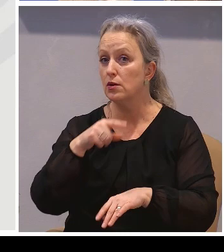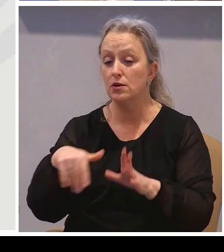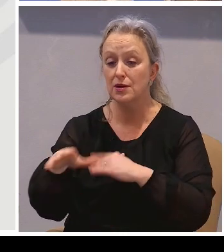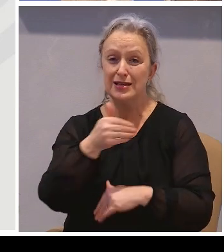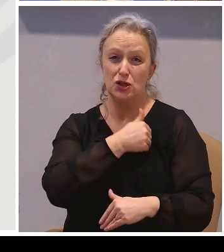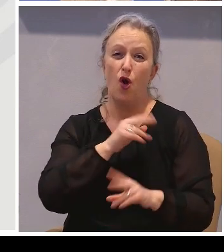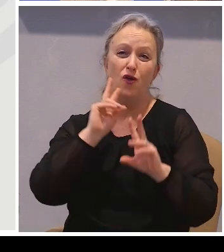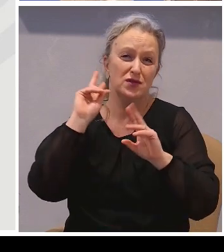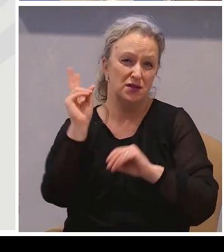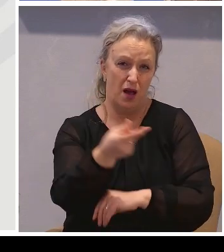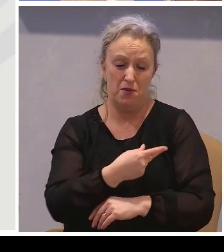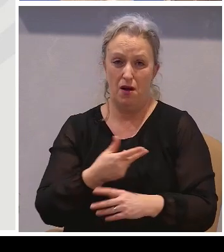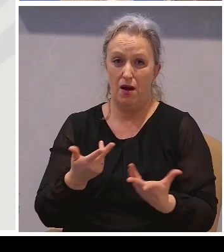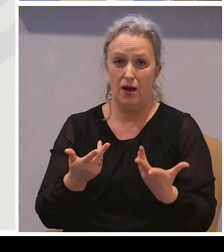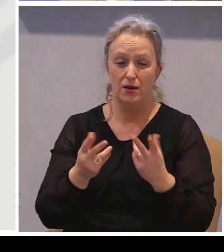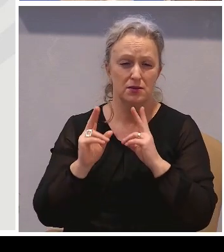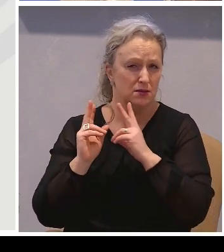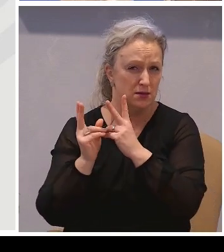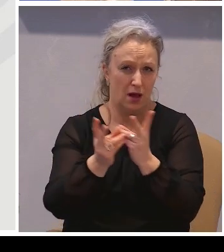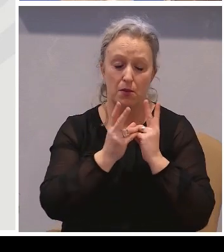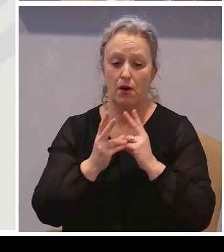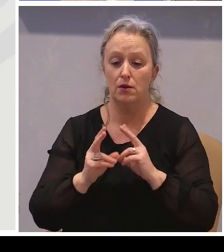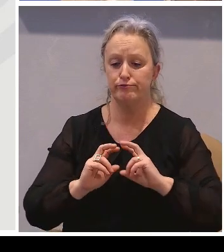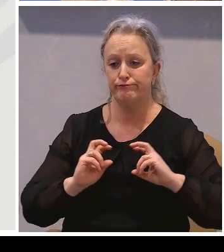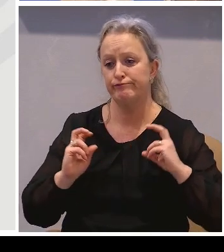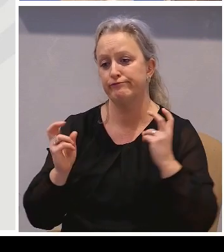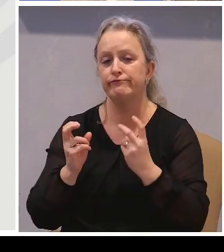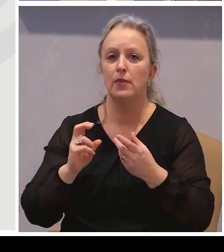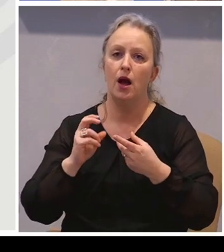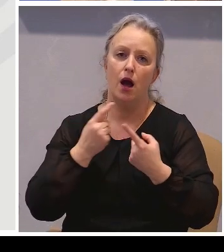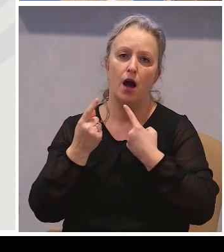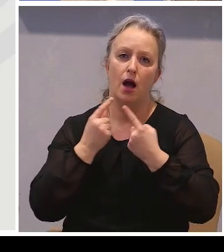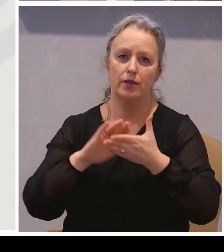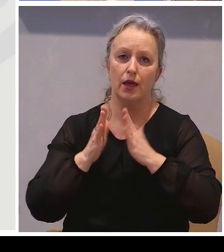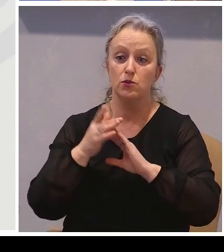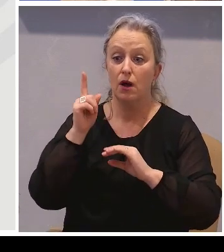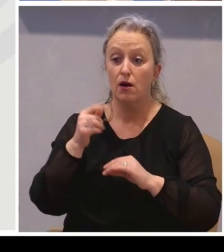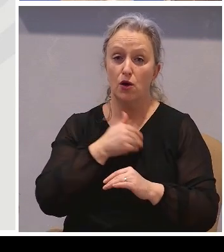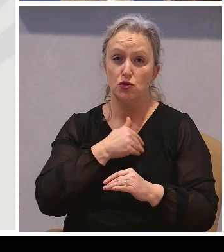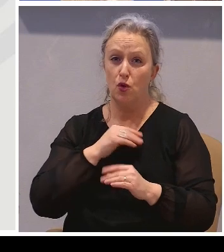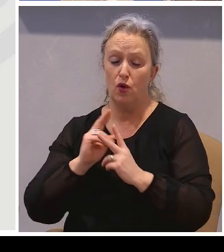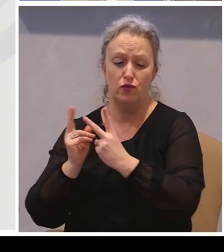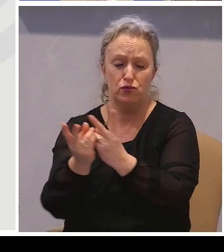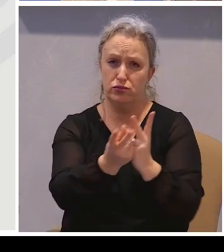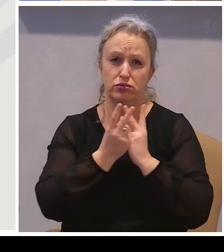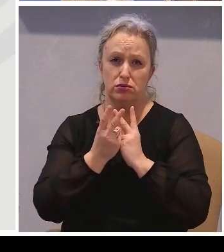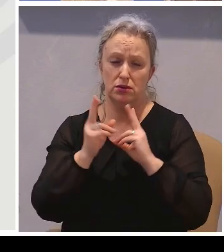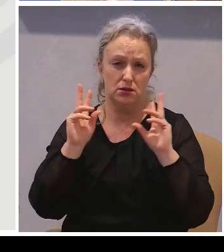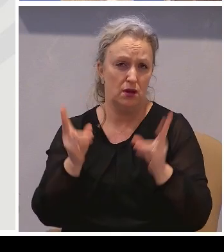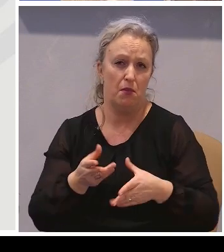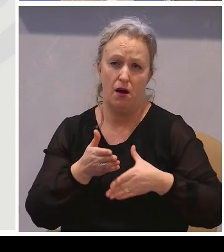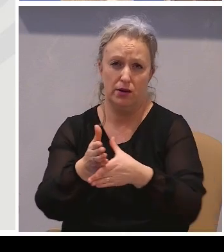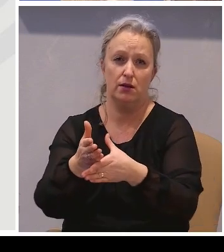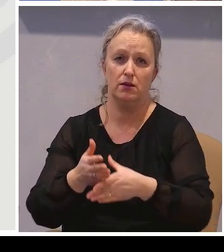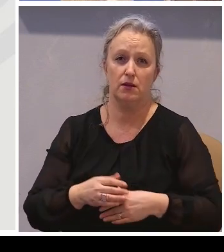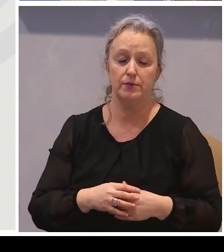cooperated, have come Lõpuks together istutakse laua taga, to find out läbi räägitakse who tingimustes, and aga what soov and aidata on ju kõigil sama. what needs